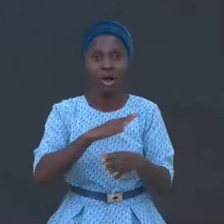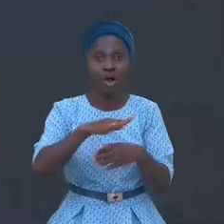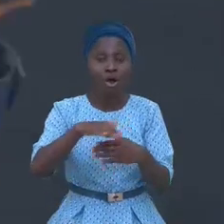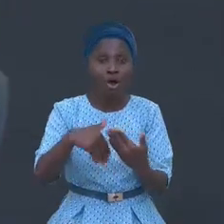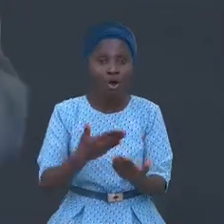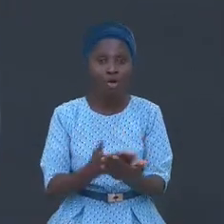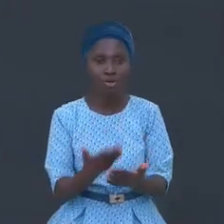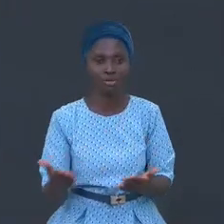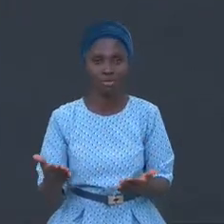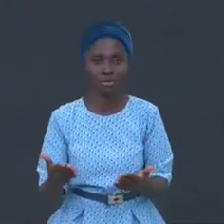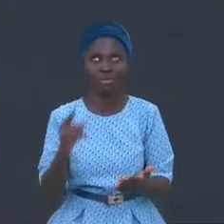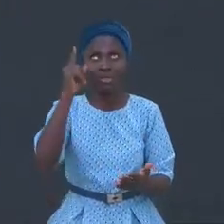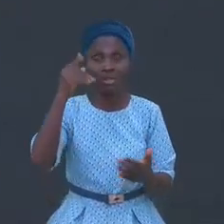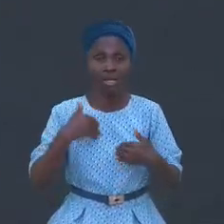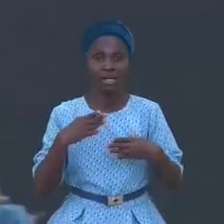qui nous a donné